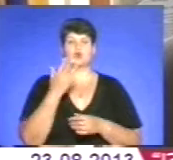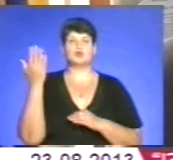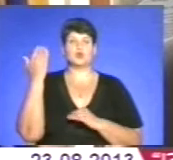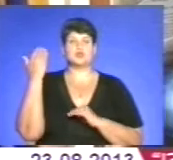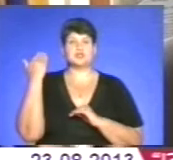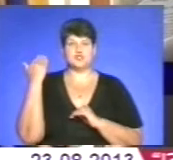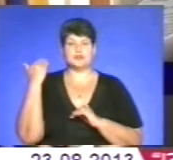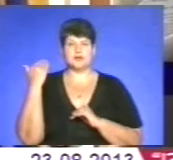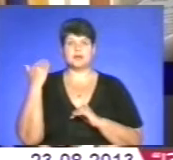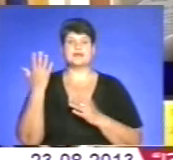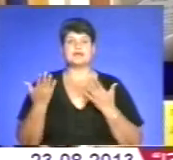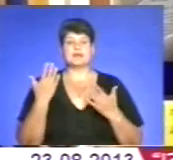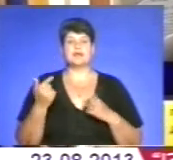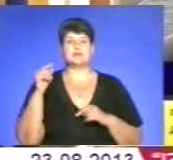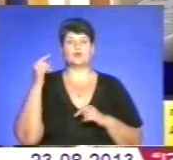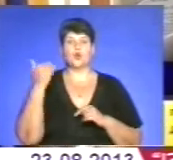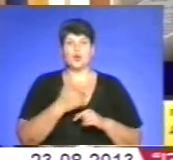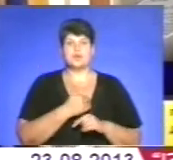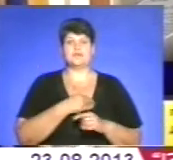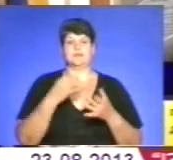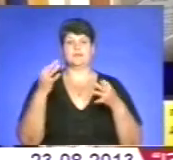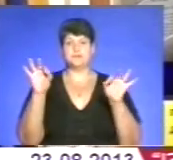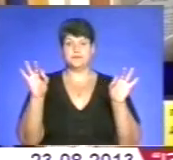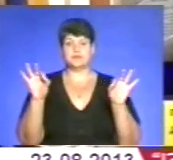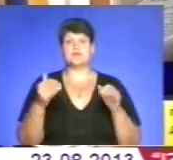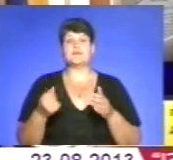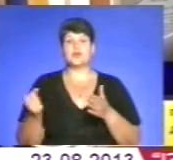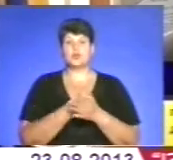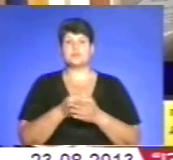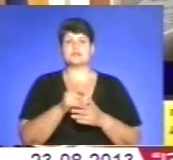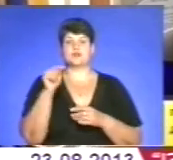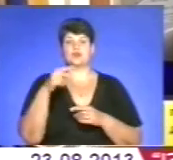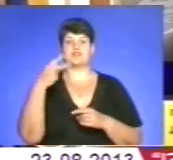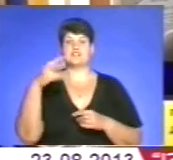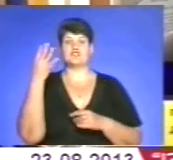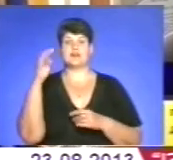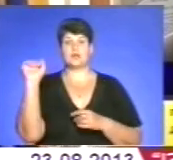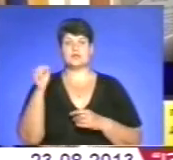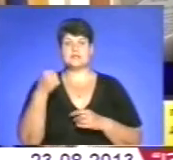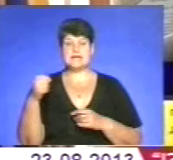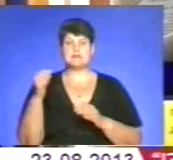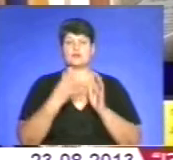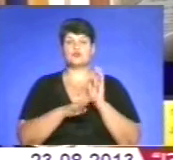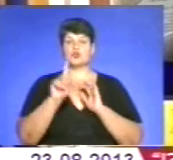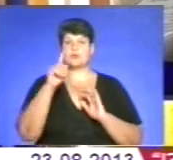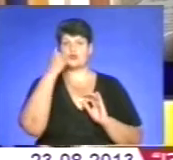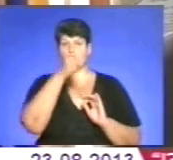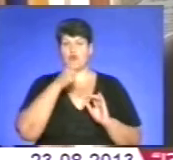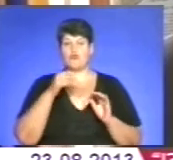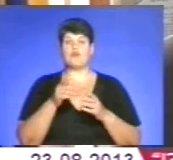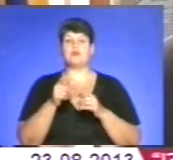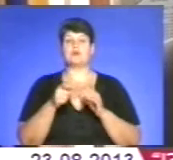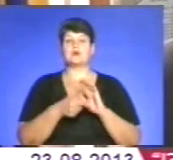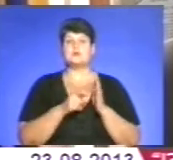який прагнув незалежності, він домігся того, що 24 серпня 91 року у приміщенні Верховної